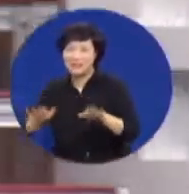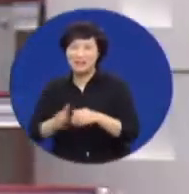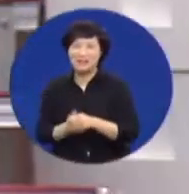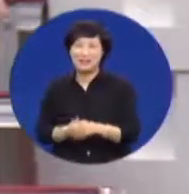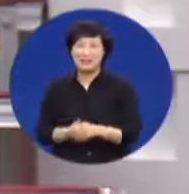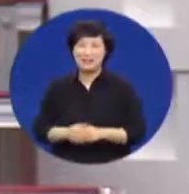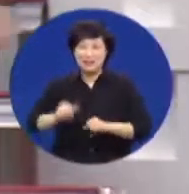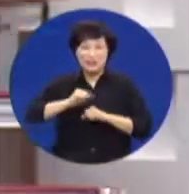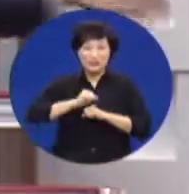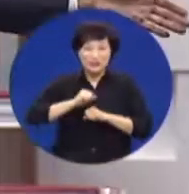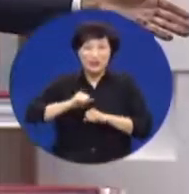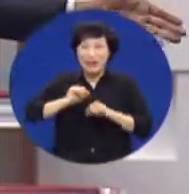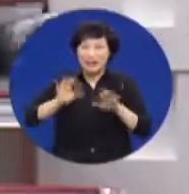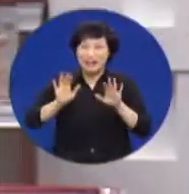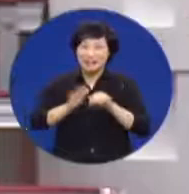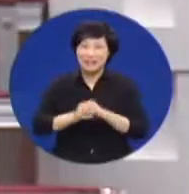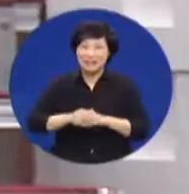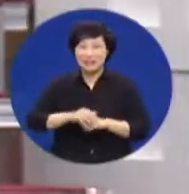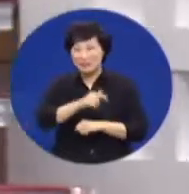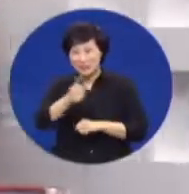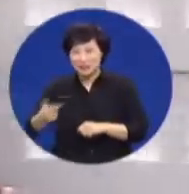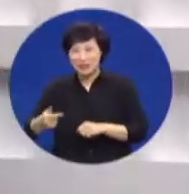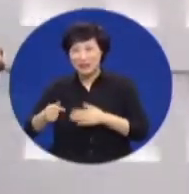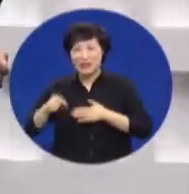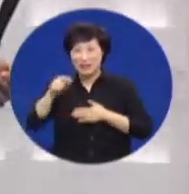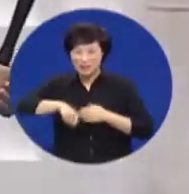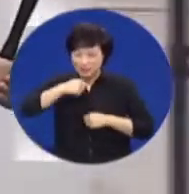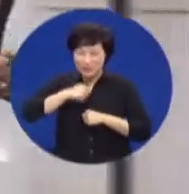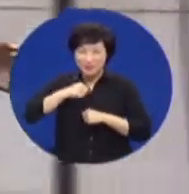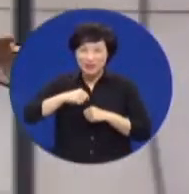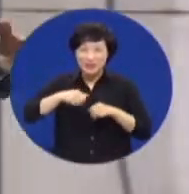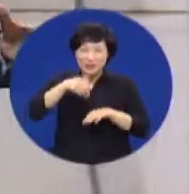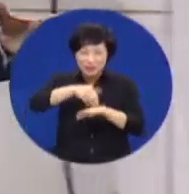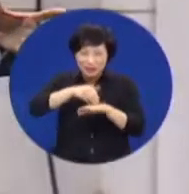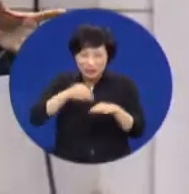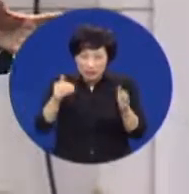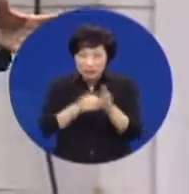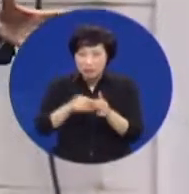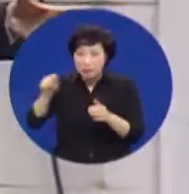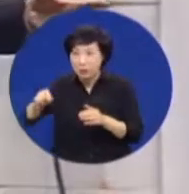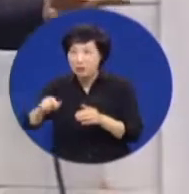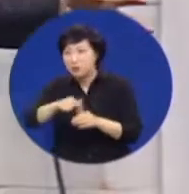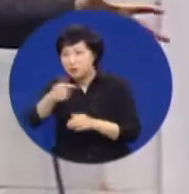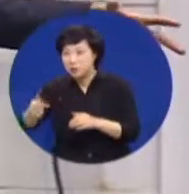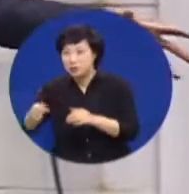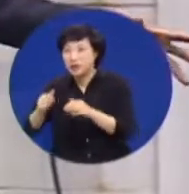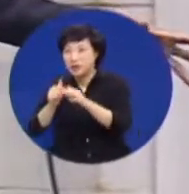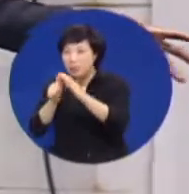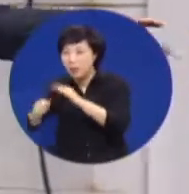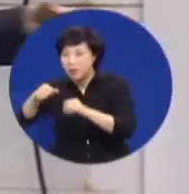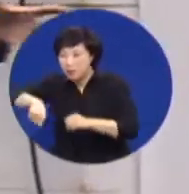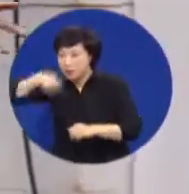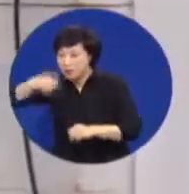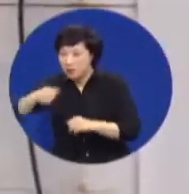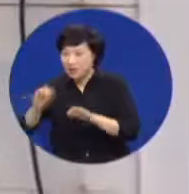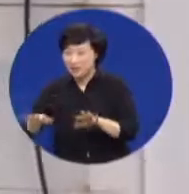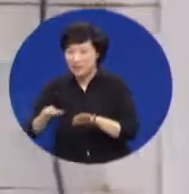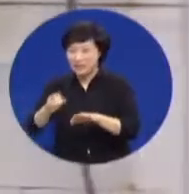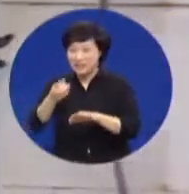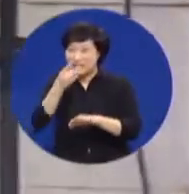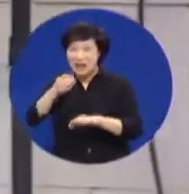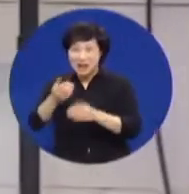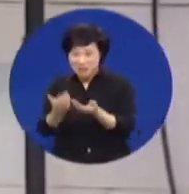훈련 받고만 참 저녁 때마다 갑니다. 가보면 하얀 쌀밥에다가 막